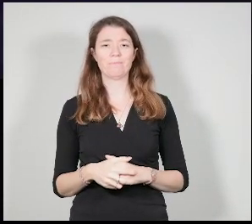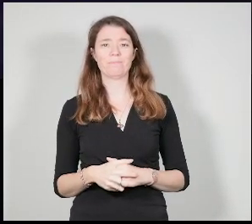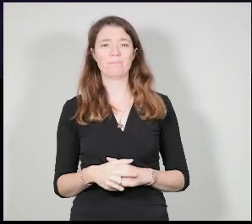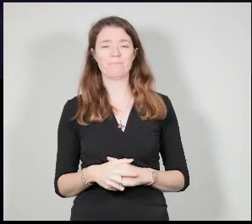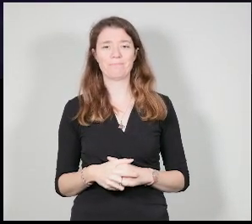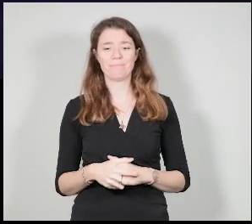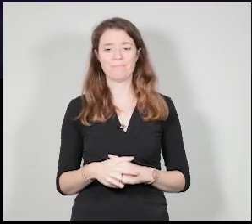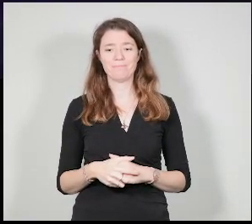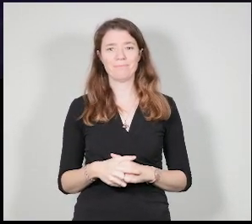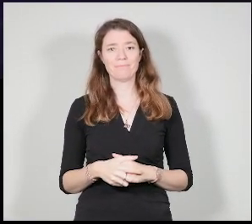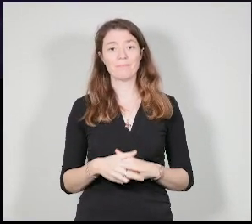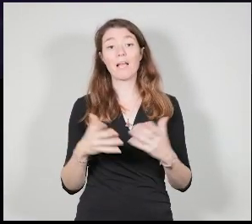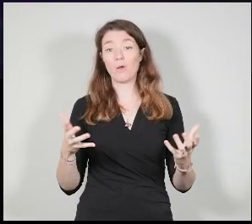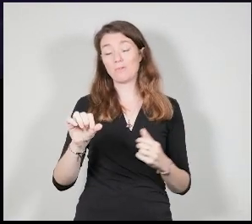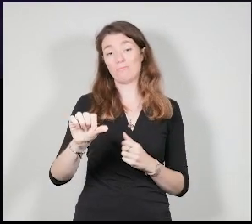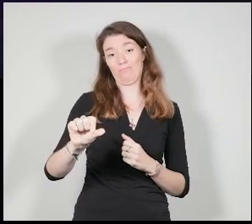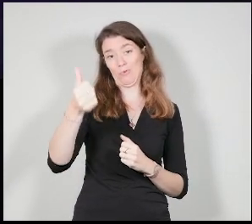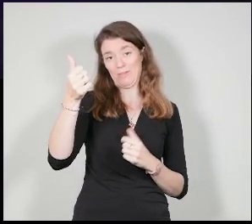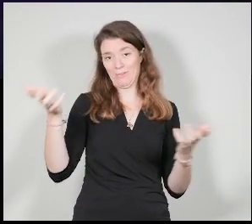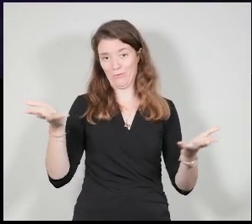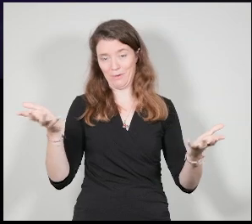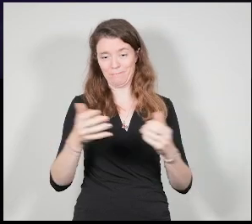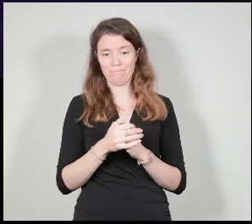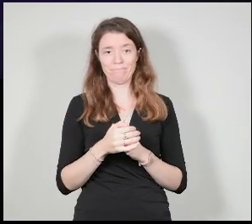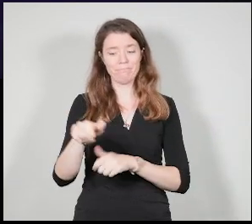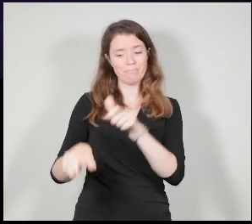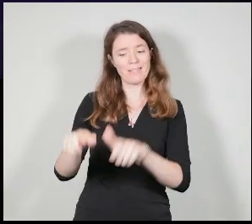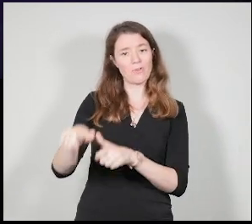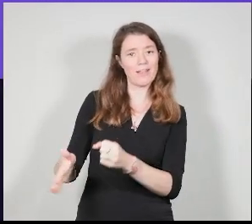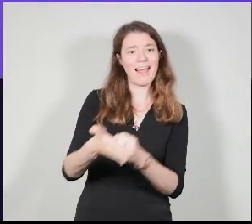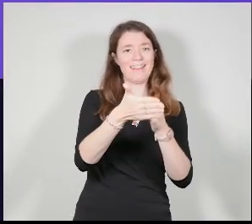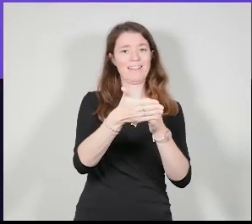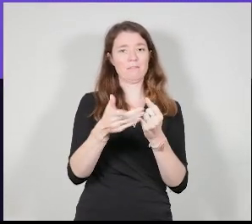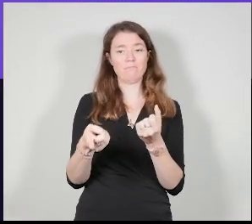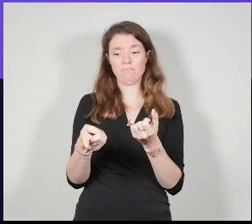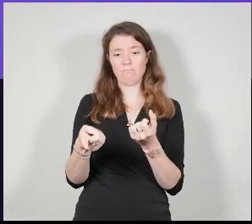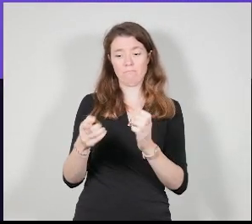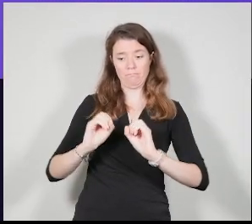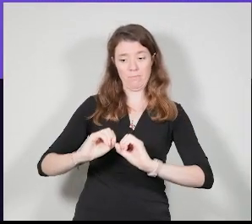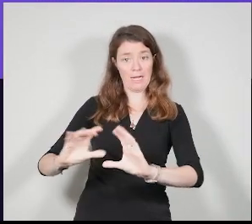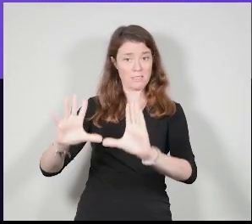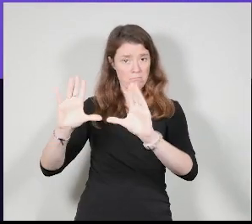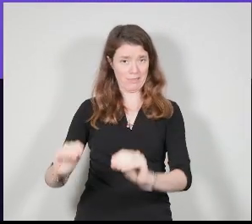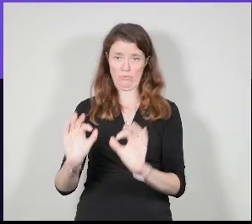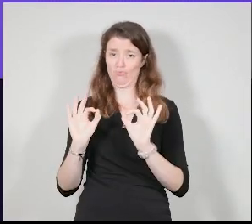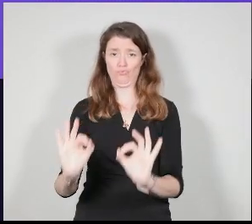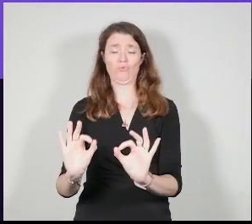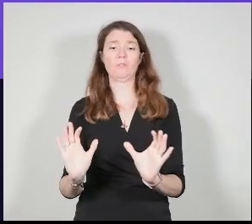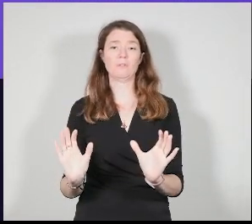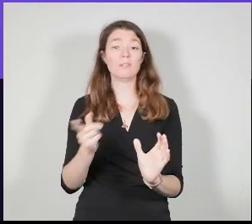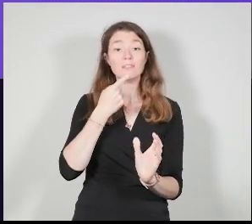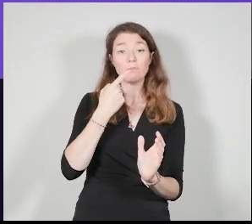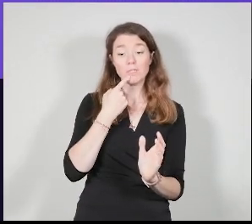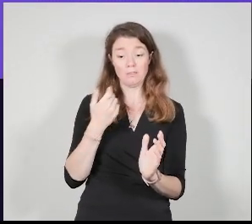En fait, c'est d'abord de mettre les aidants et de les laisser, si j'ose dire, à leur juste place. C'est-à-dire que